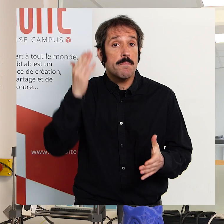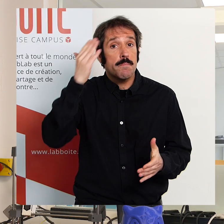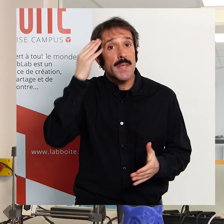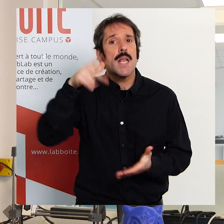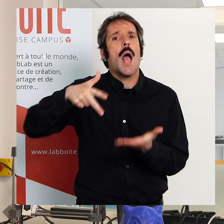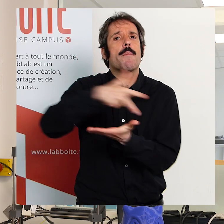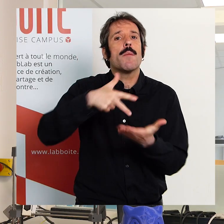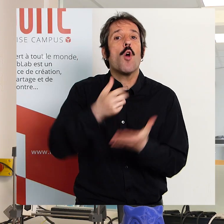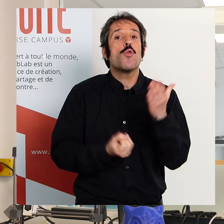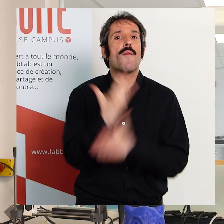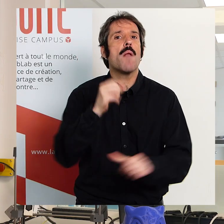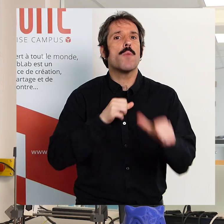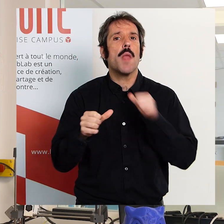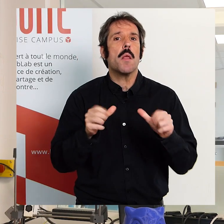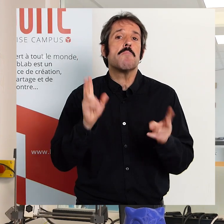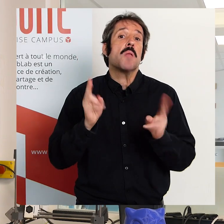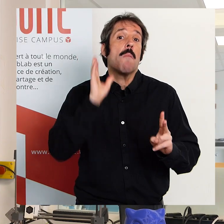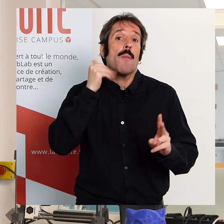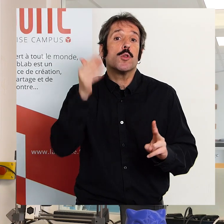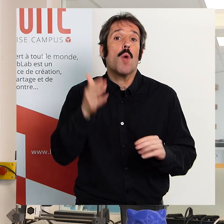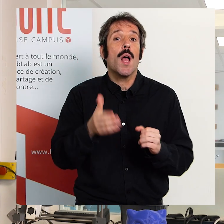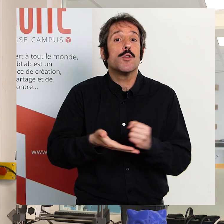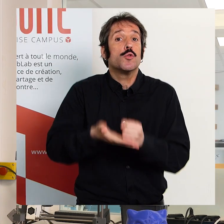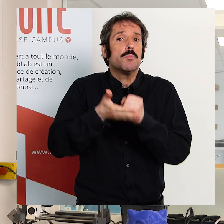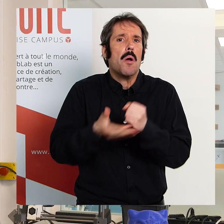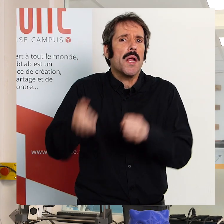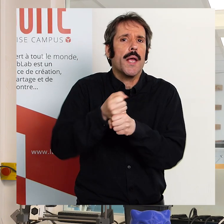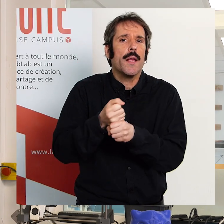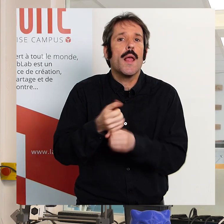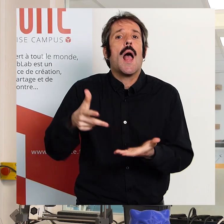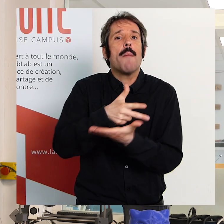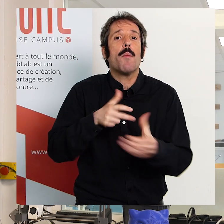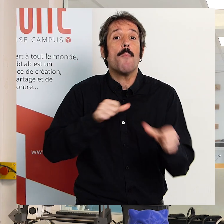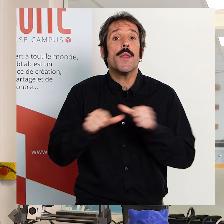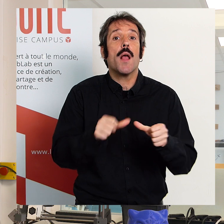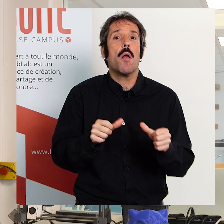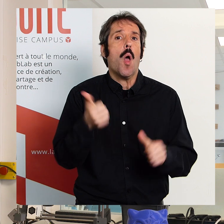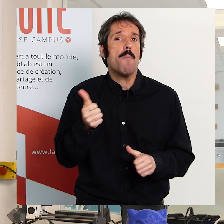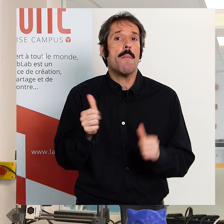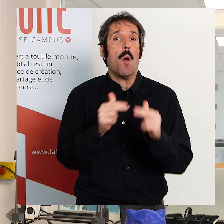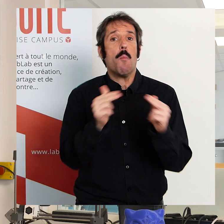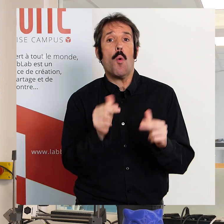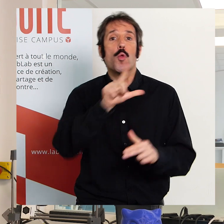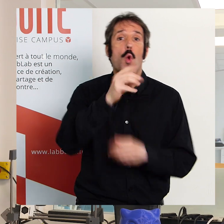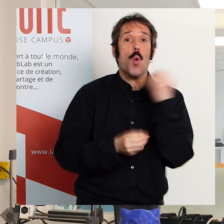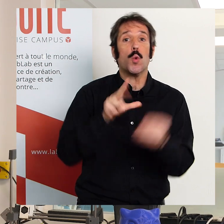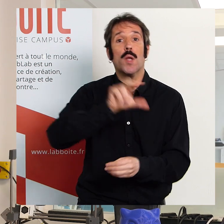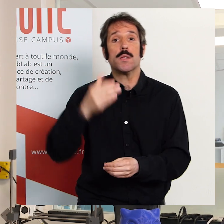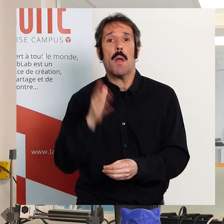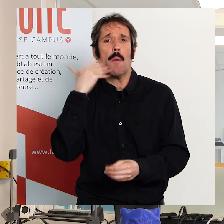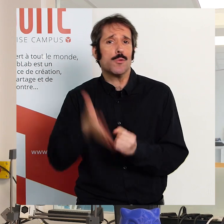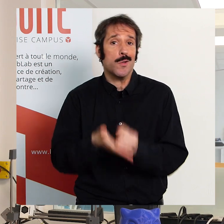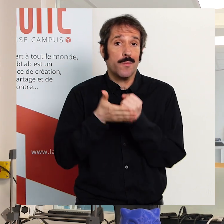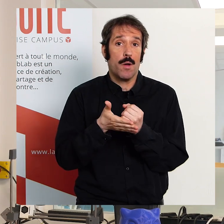Alors si vous utilisez une imprimante récente, vous n'avez pas forcément besoin de support. Les imprimantes modernes sont capables de faire des ponts de 2-3 cm